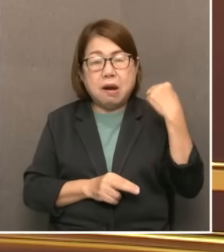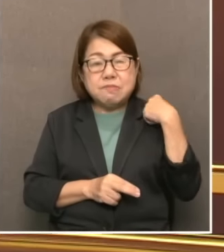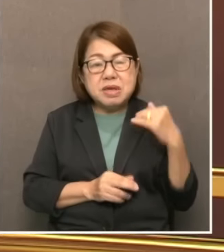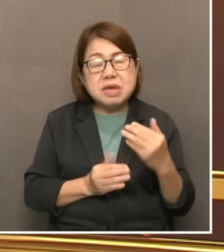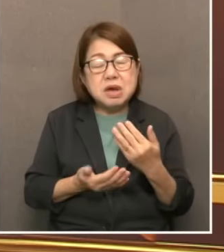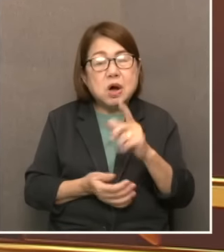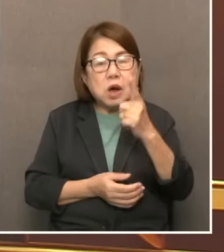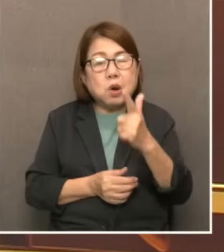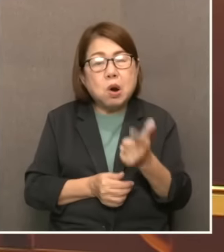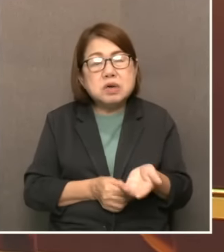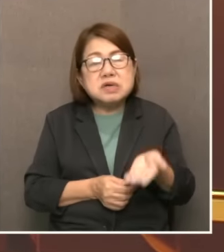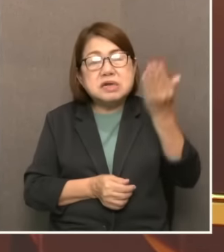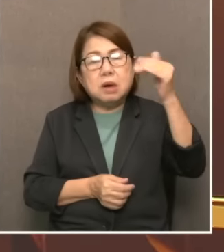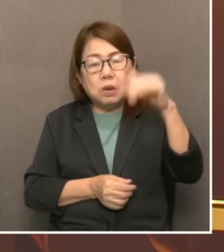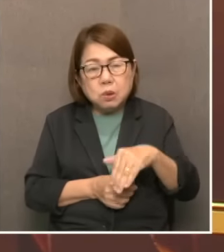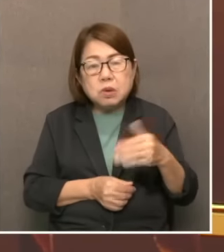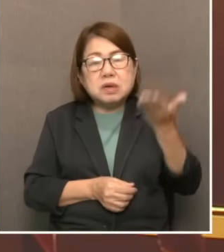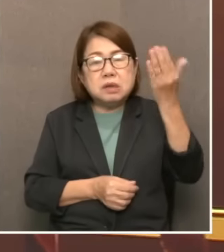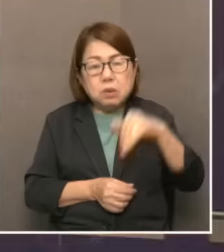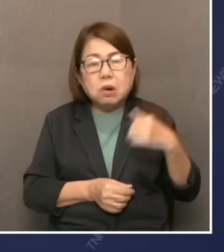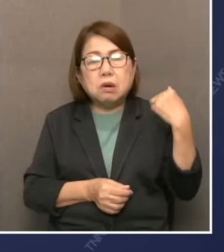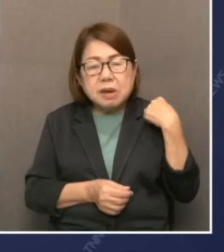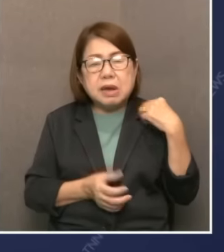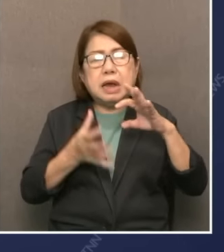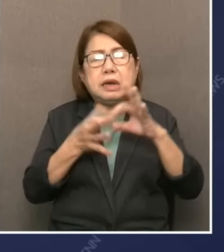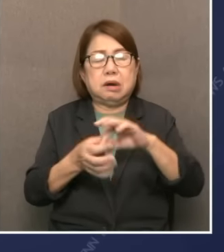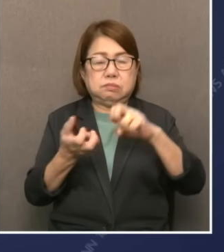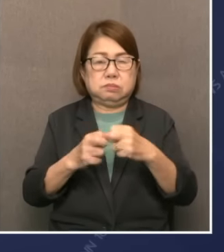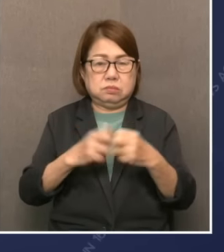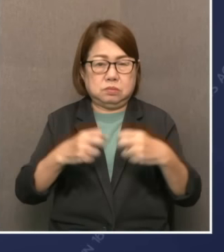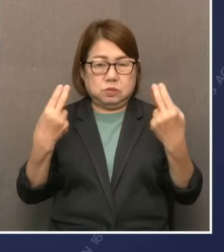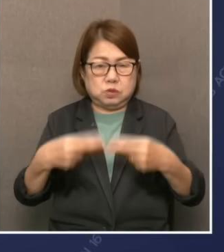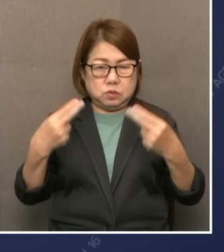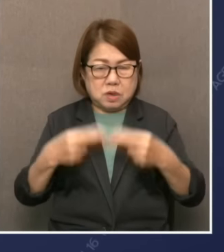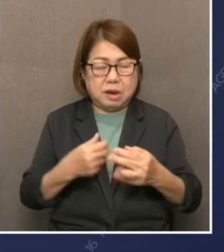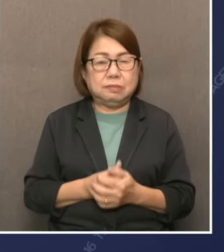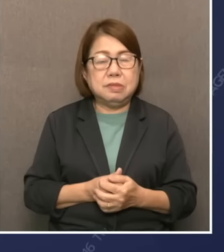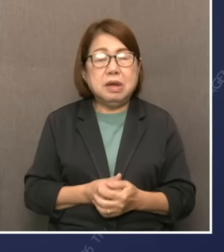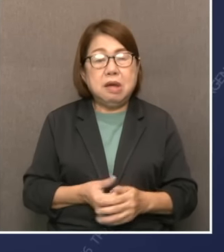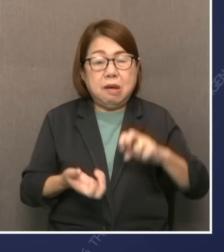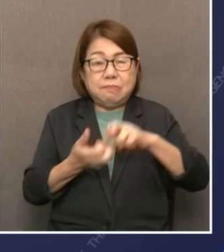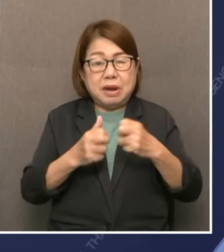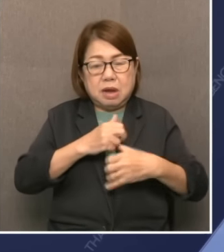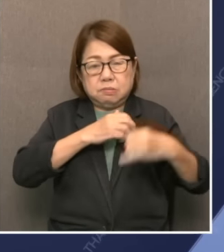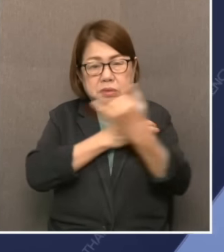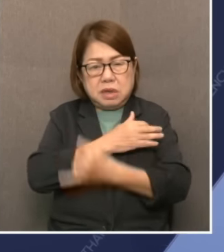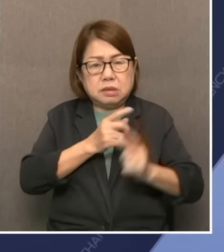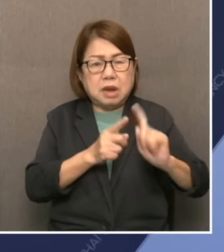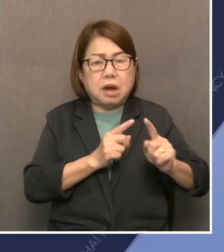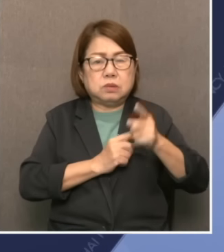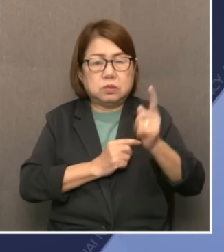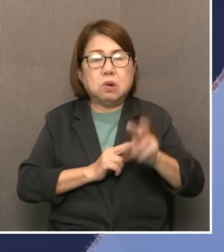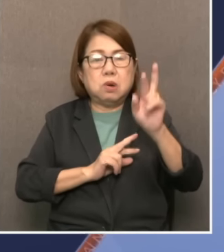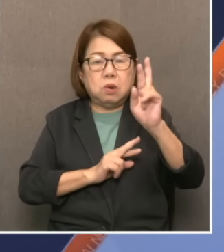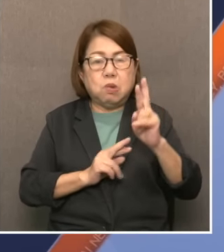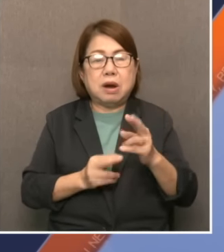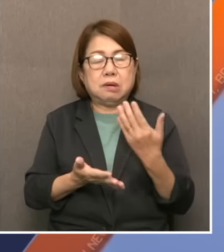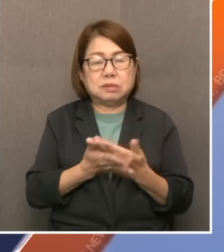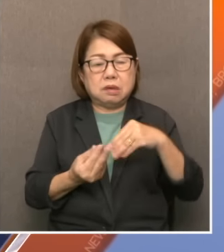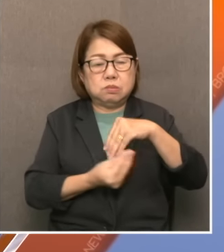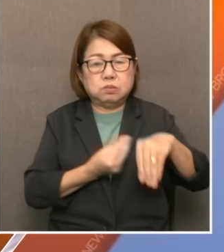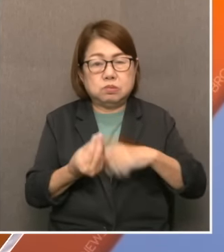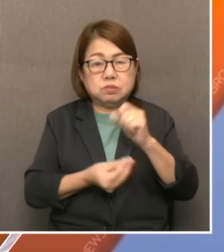ขัดแย้งทางภูมิรัฐศาสตร์สงครามที่เกิดขึ้นจะกระทบต่อการขยายตัวของเศรษฐกิจในหลากหลายประเทศแล้วก็ยังกระทบต่อราคาน้ำมันด้วยนะครับที่